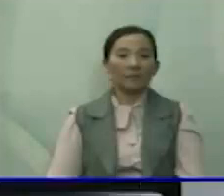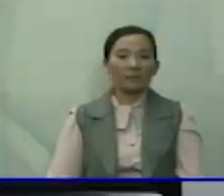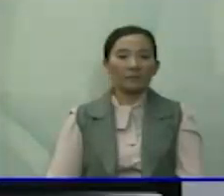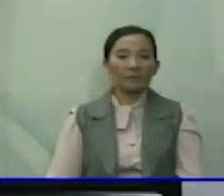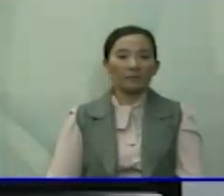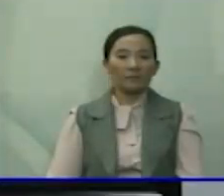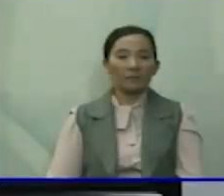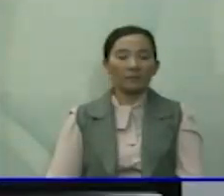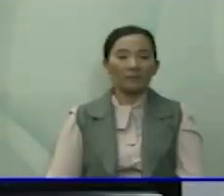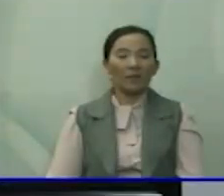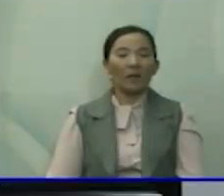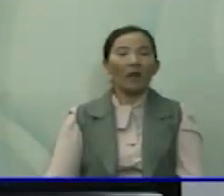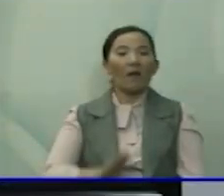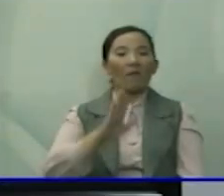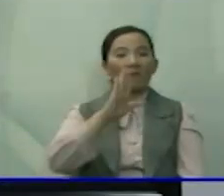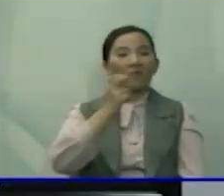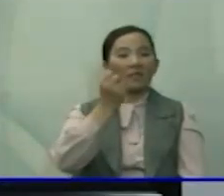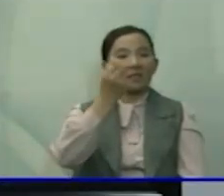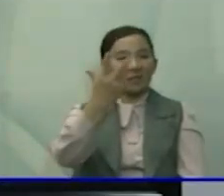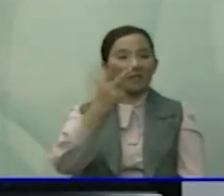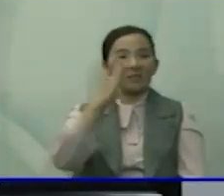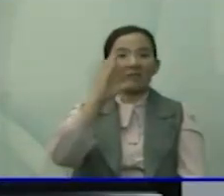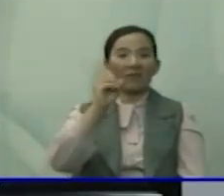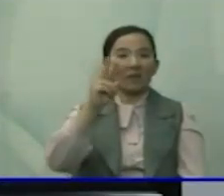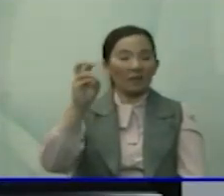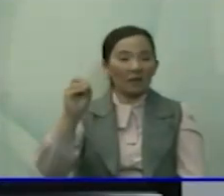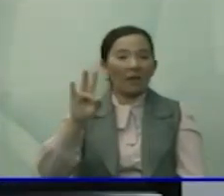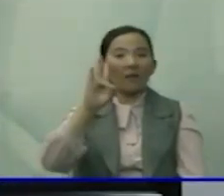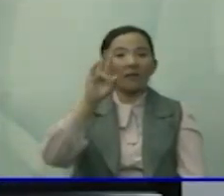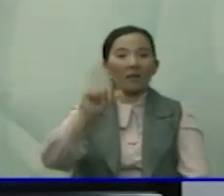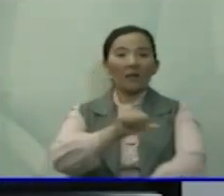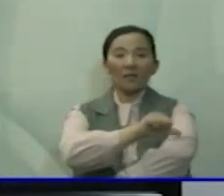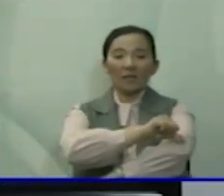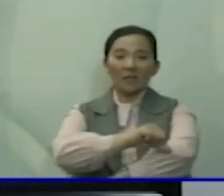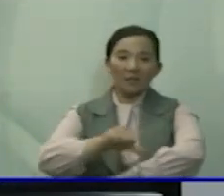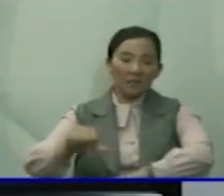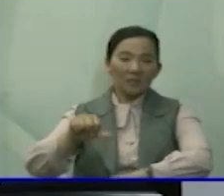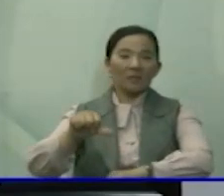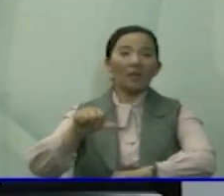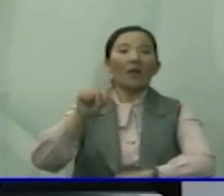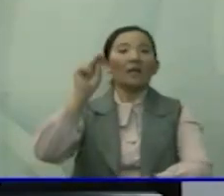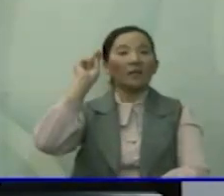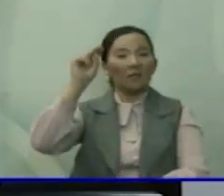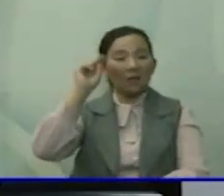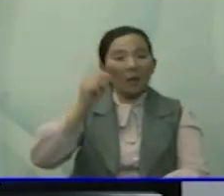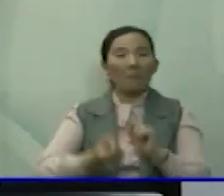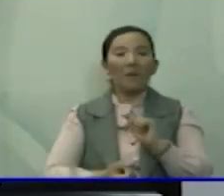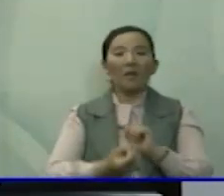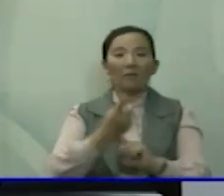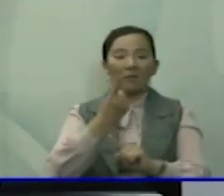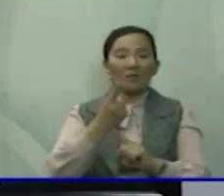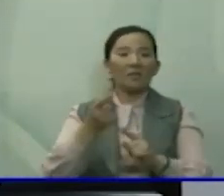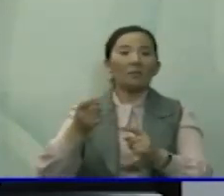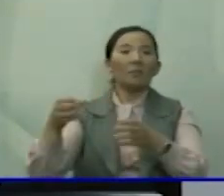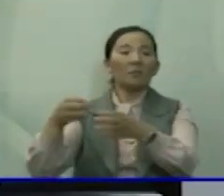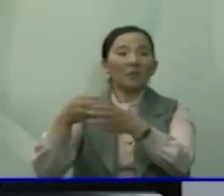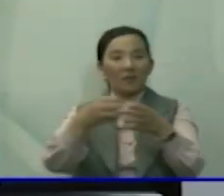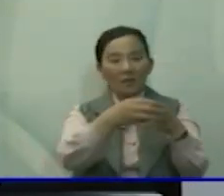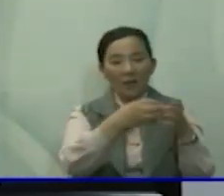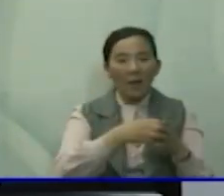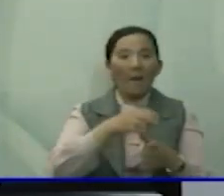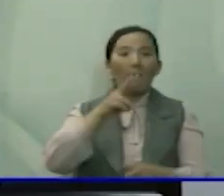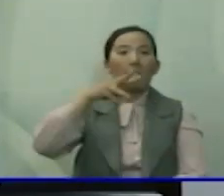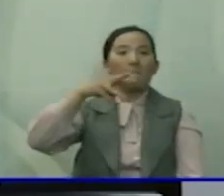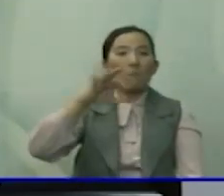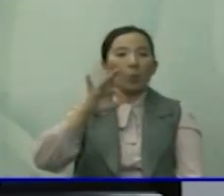в тринадцатом веке на границе с китаем появились племена монголов и как мы с вами